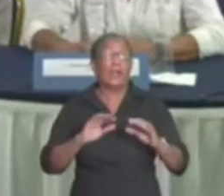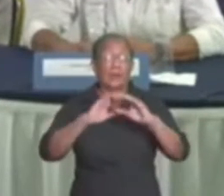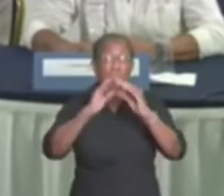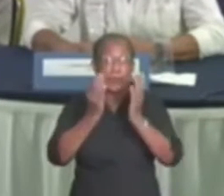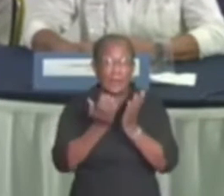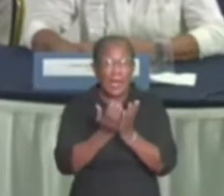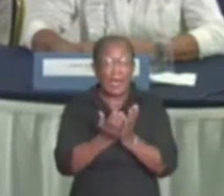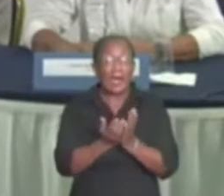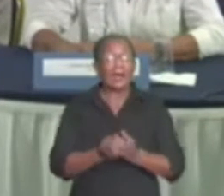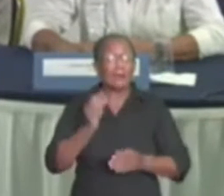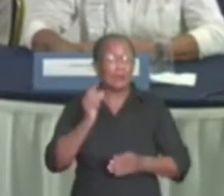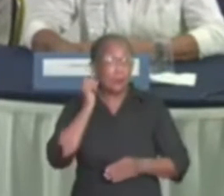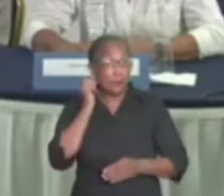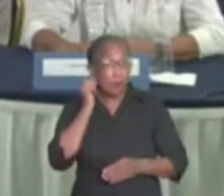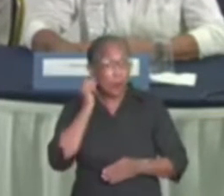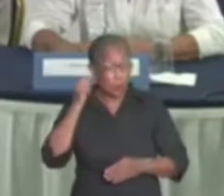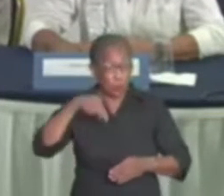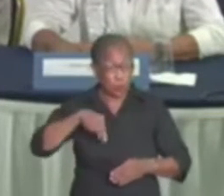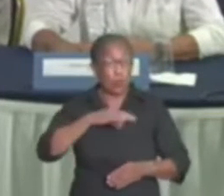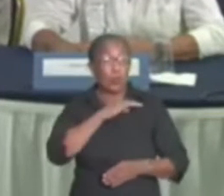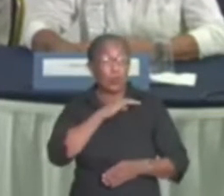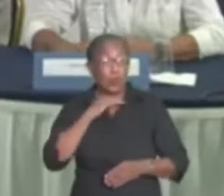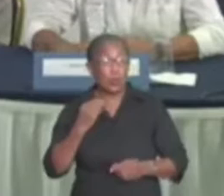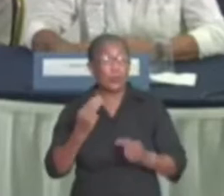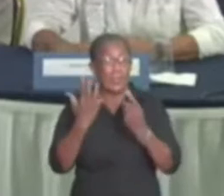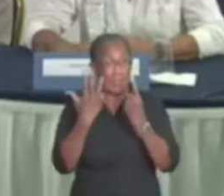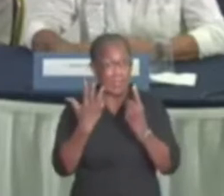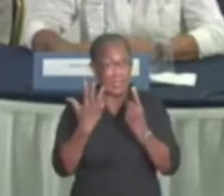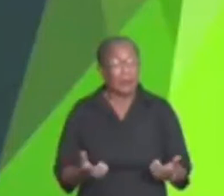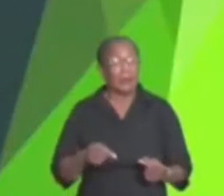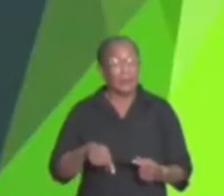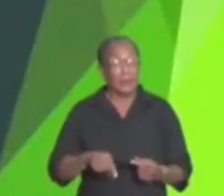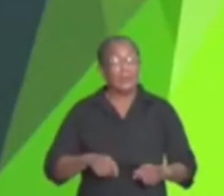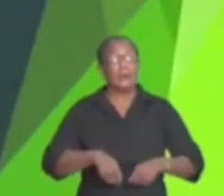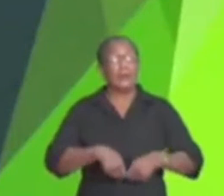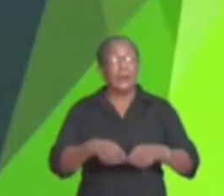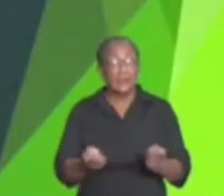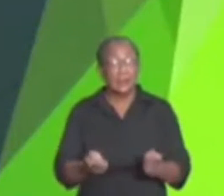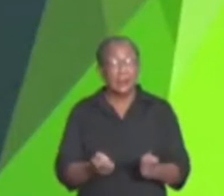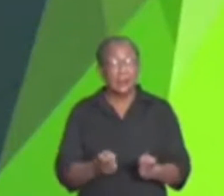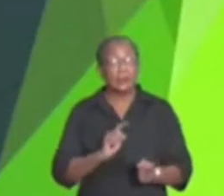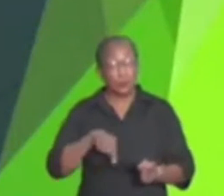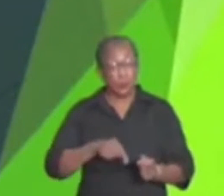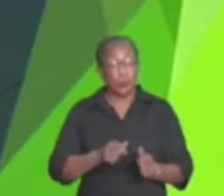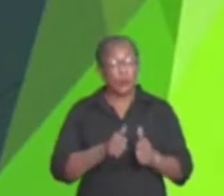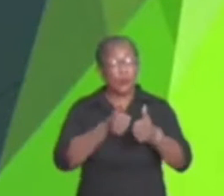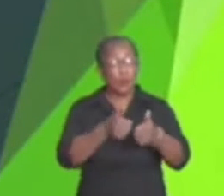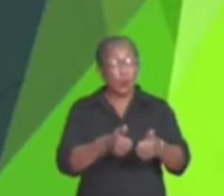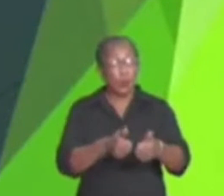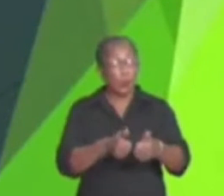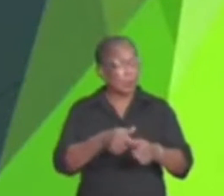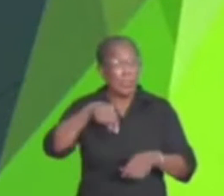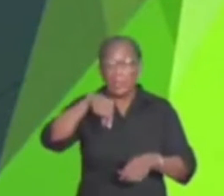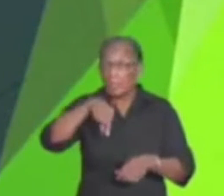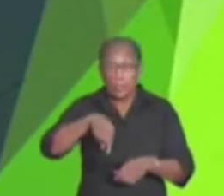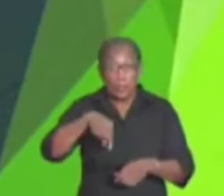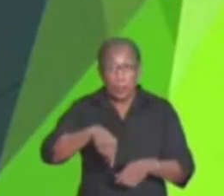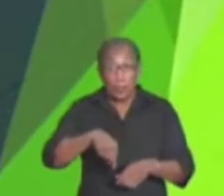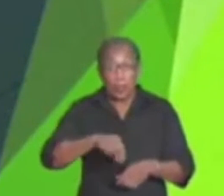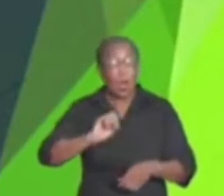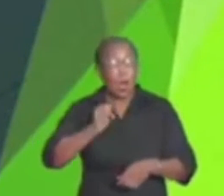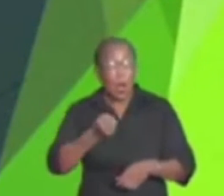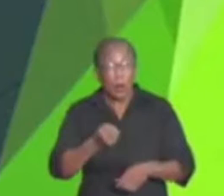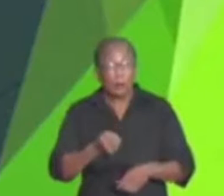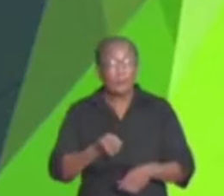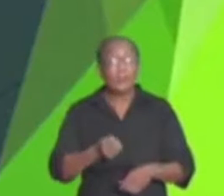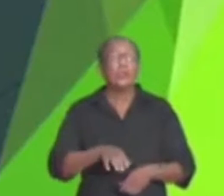zegt dokter Lakshmi Kodan, lid van de stuurgroep maternale en neonatale zorg. In de afgelopen maanden heeft